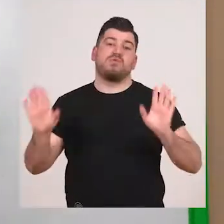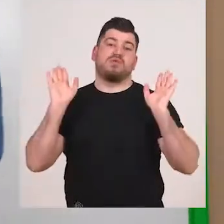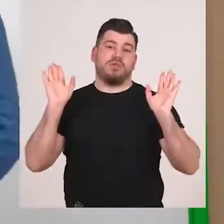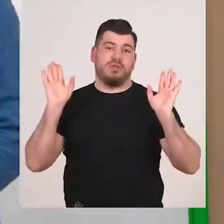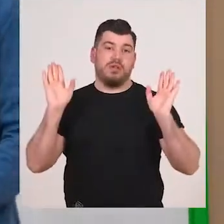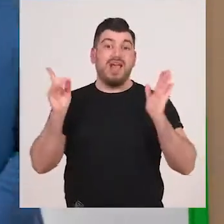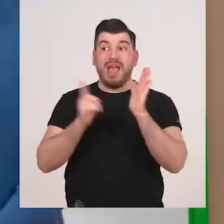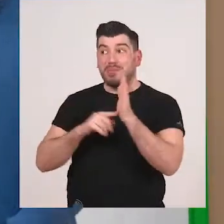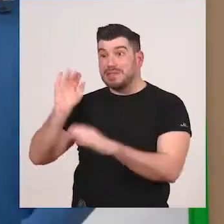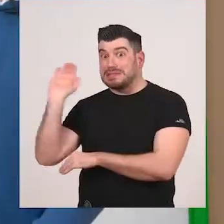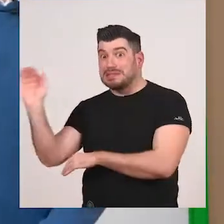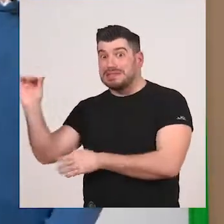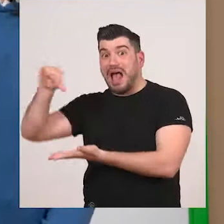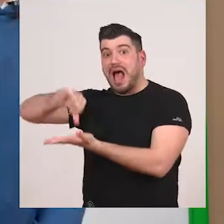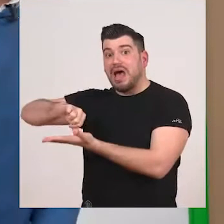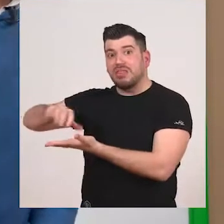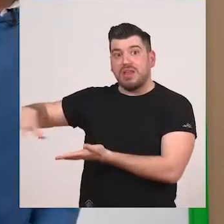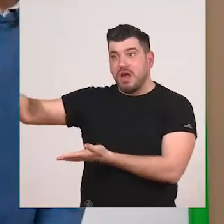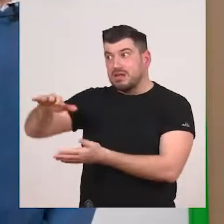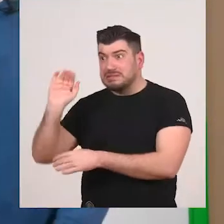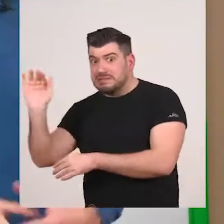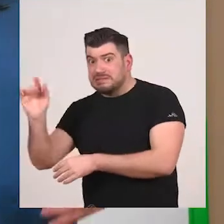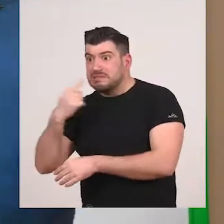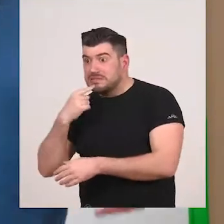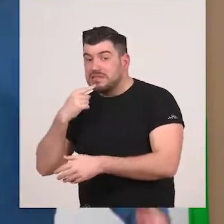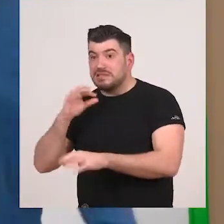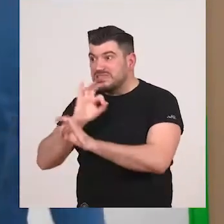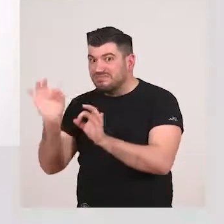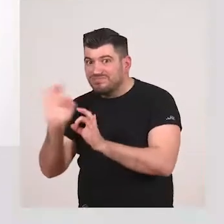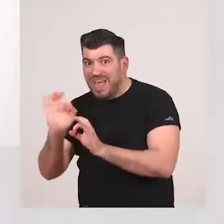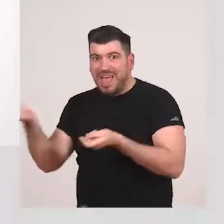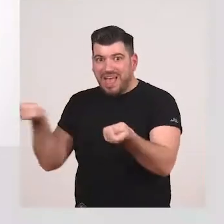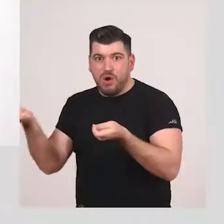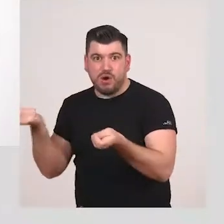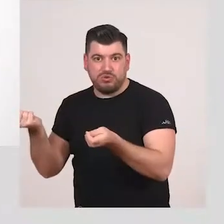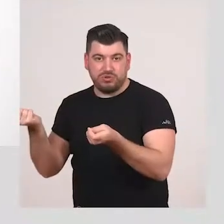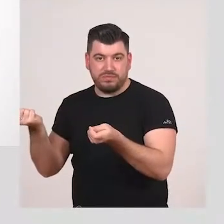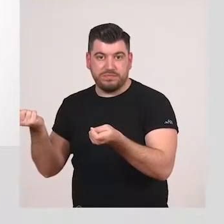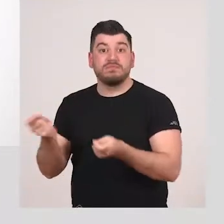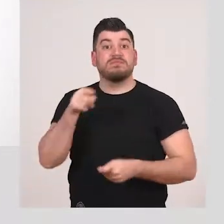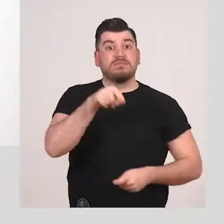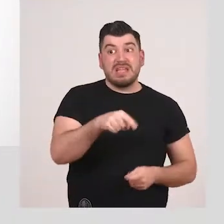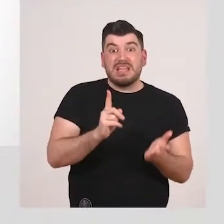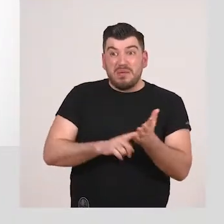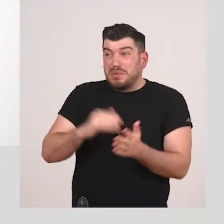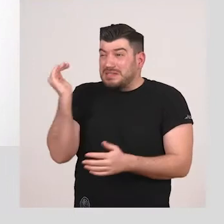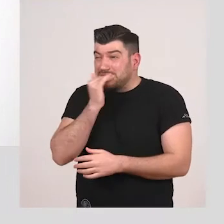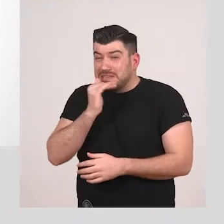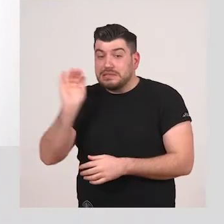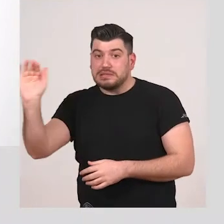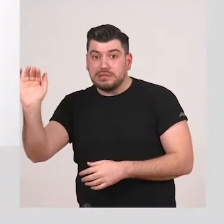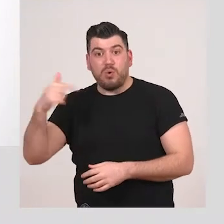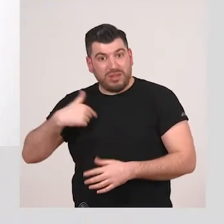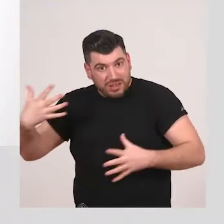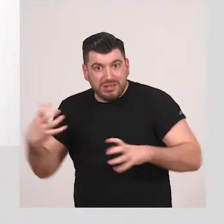στην Αθήνα. Γι' αυτό πολύ γρήγορα έπρεπε να ειδοποιήσουν τους Αθηναίους ότι